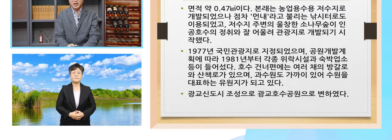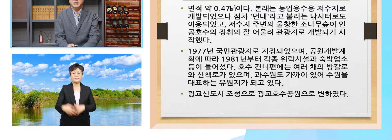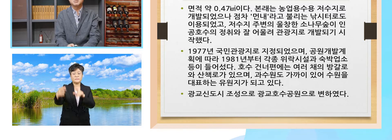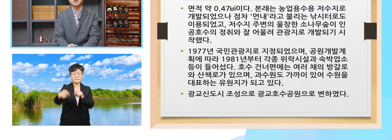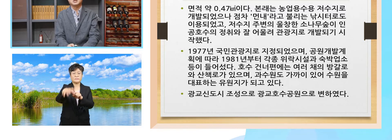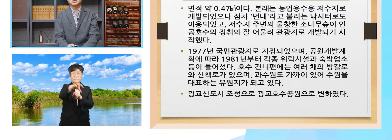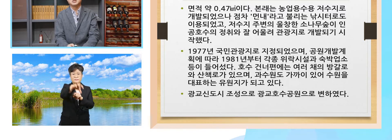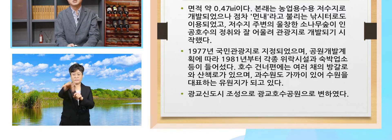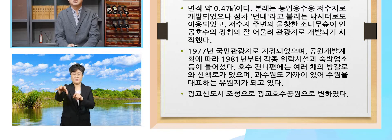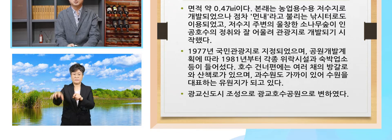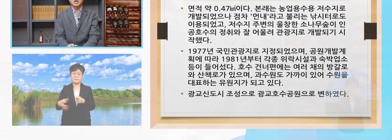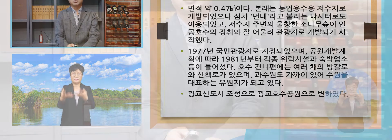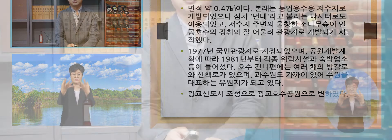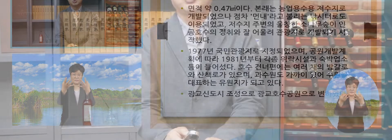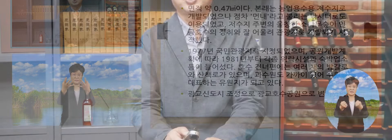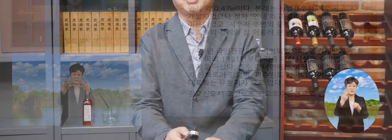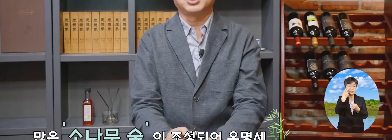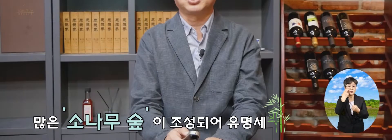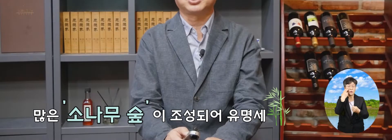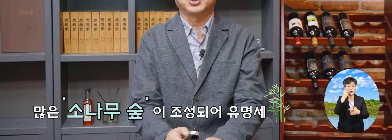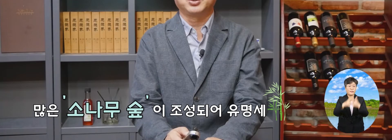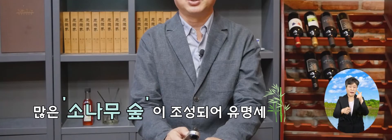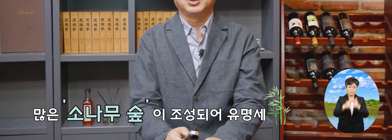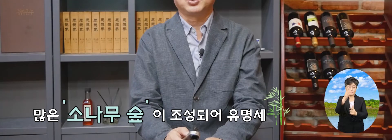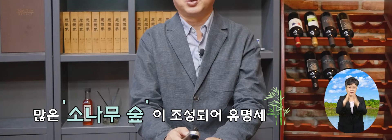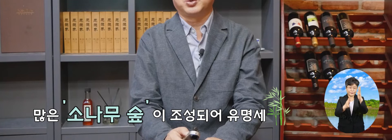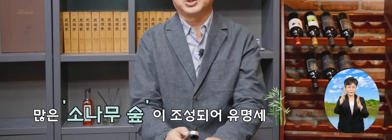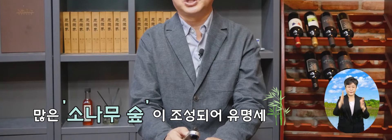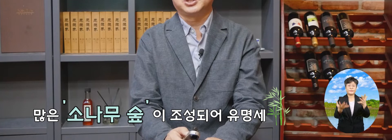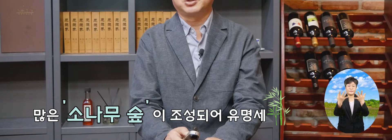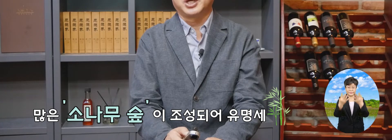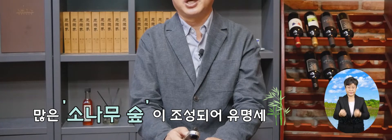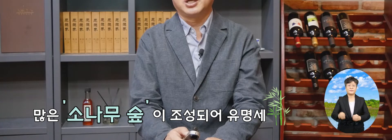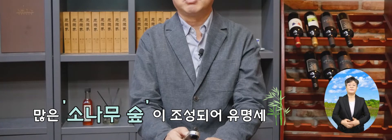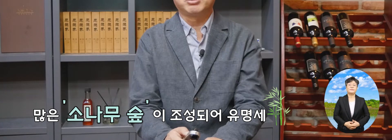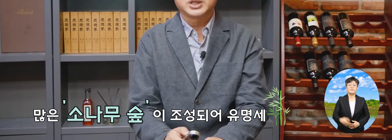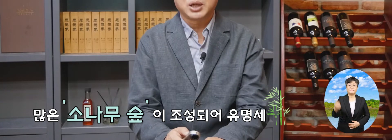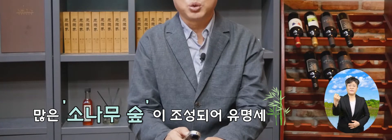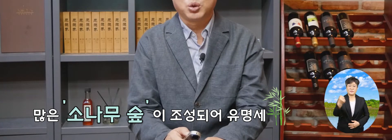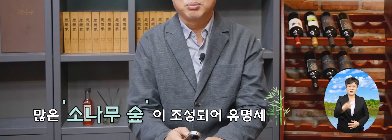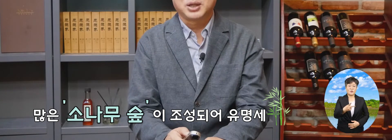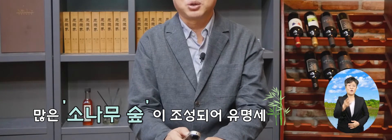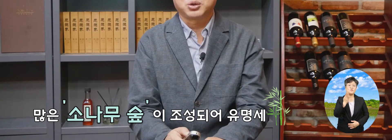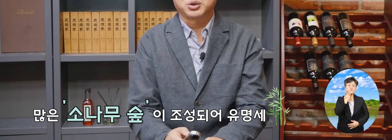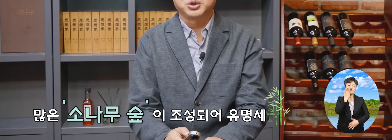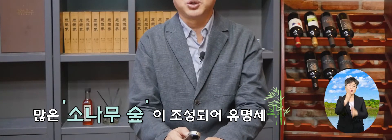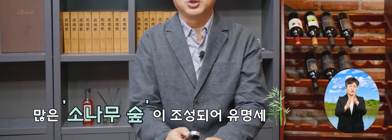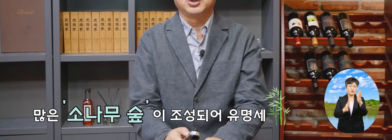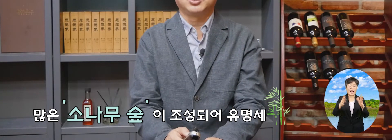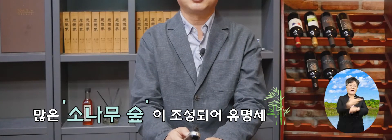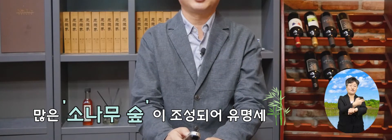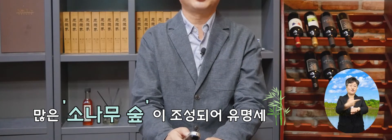주변에 굉장히 많은 그 소나무 숲들이 만들어졌어요. 또 이 지역에 풀장도